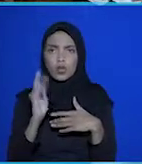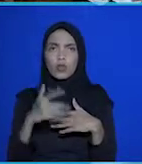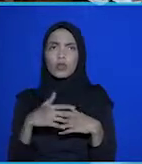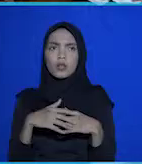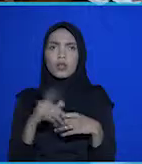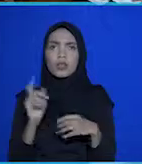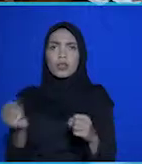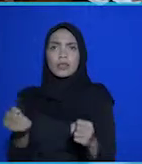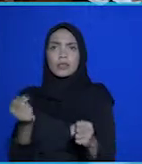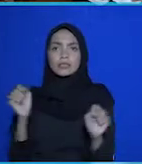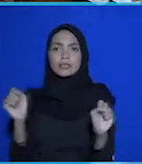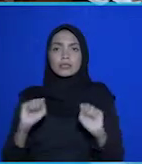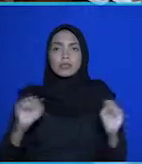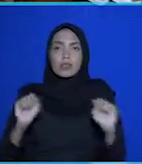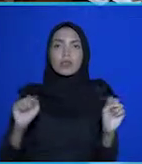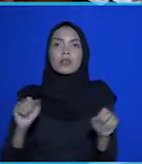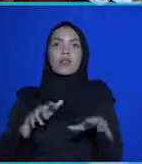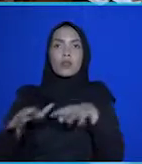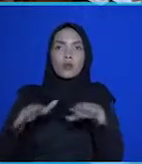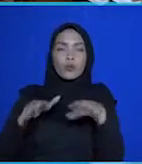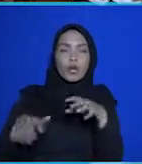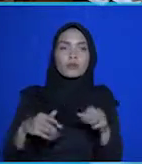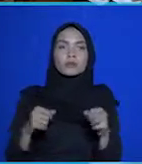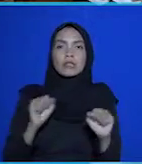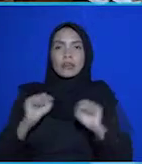tanggap darurat sudah selesai per 25